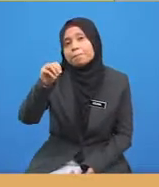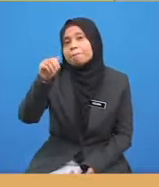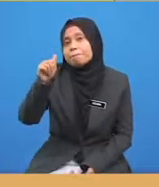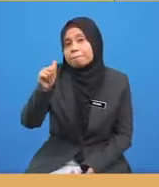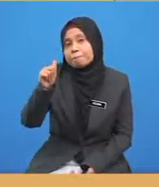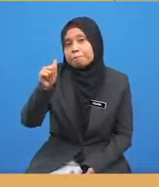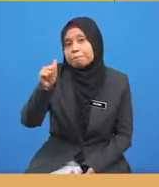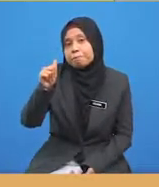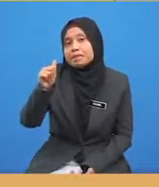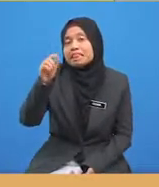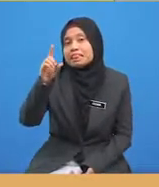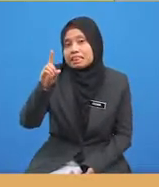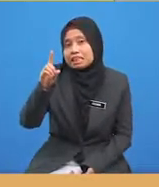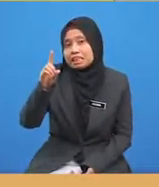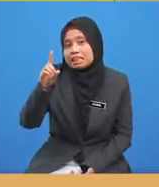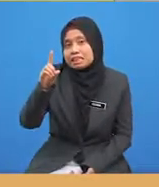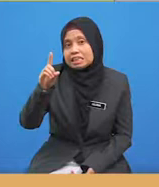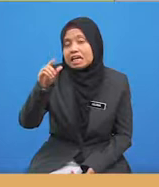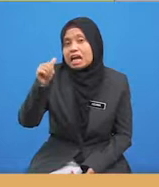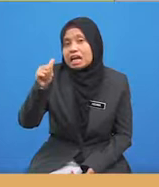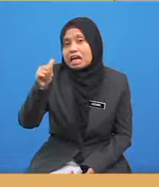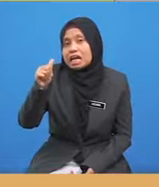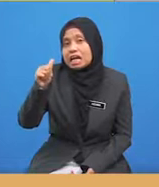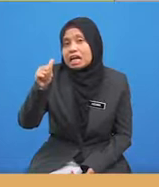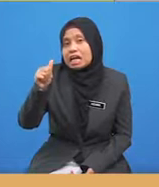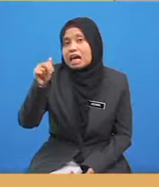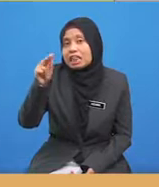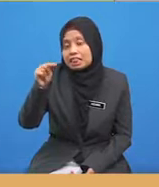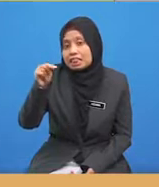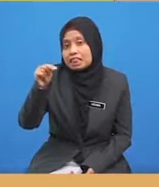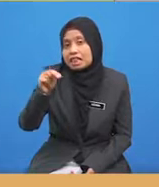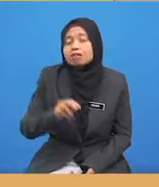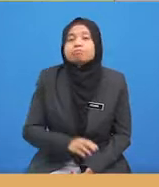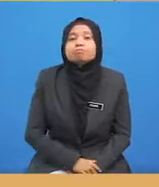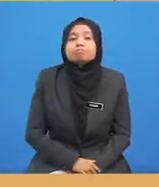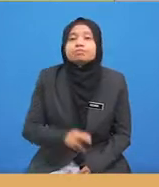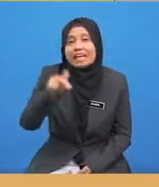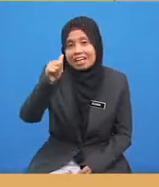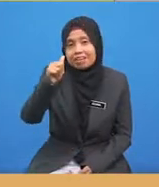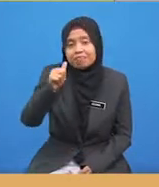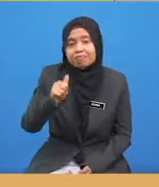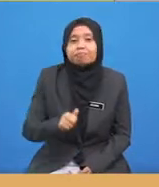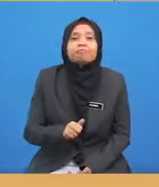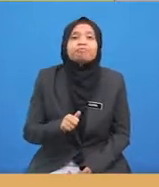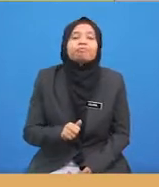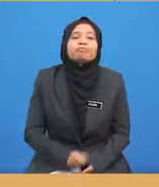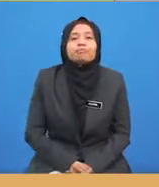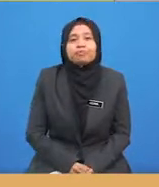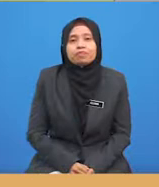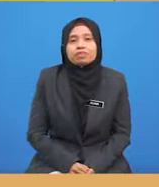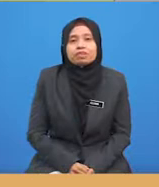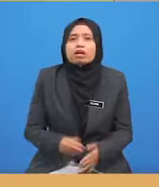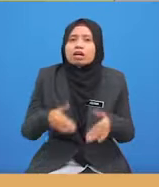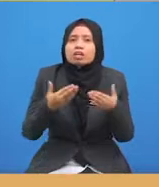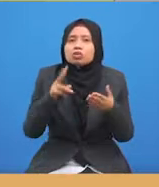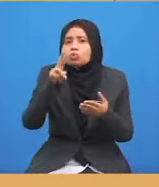A, D, A, N, A. Madana, bagaimana pula